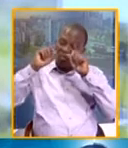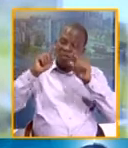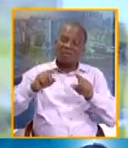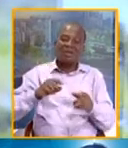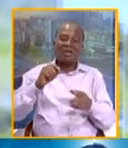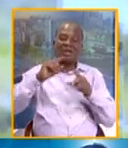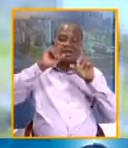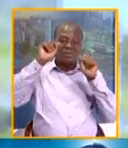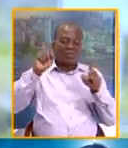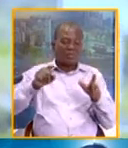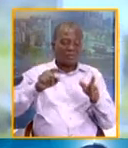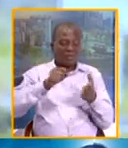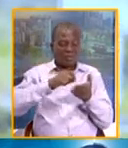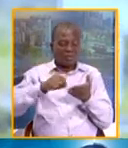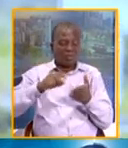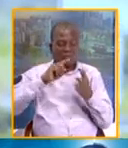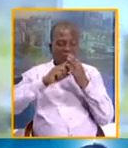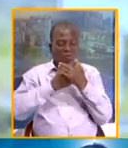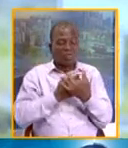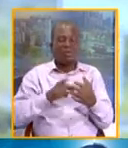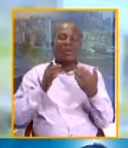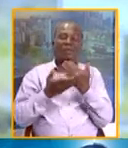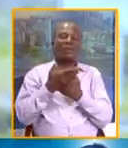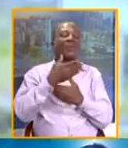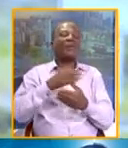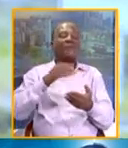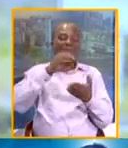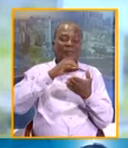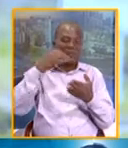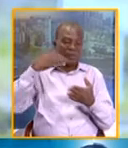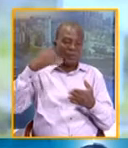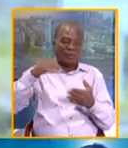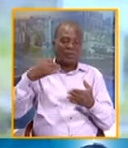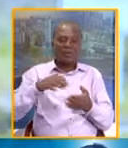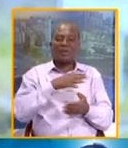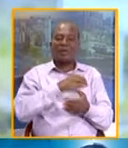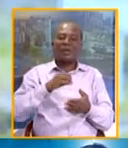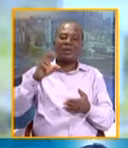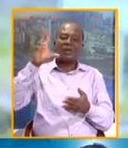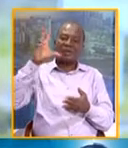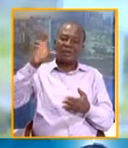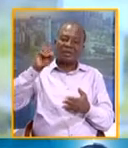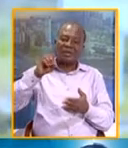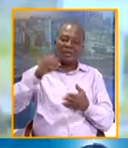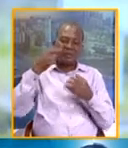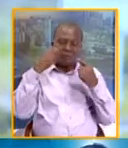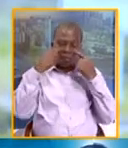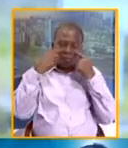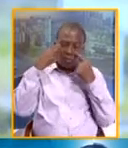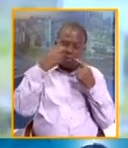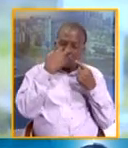matin par le français le collège moderne du plateau était un centre d'examen une trentaine de malvoyants et malentendants compose également